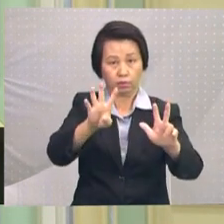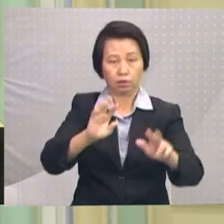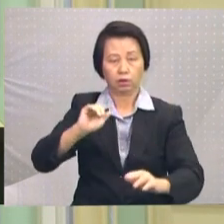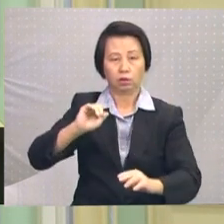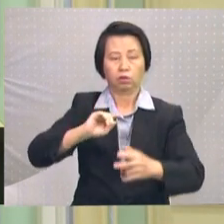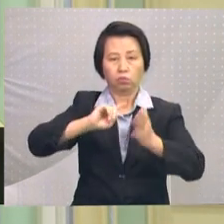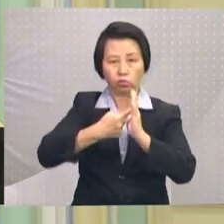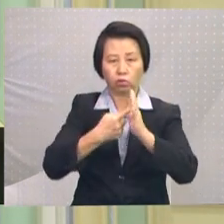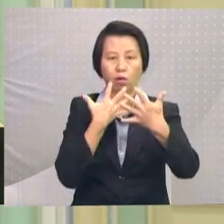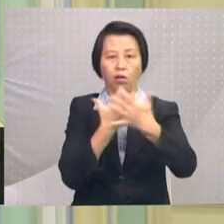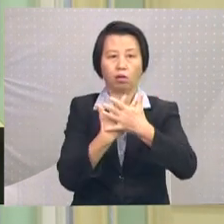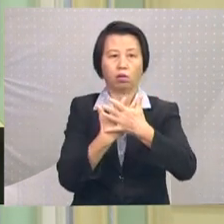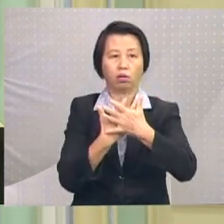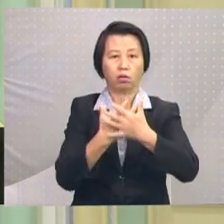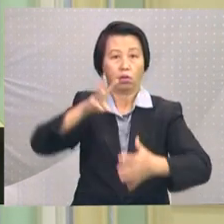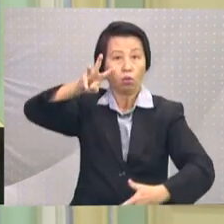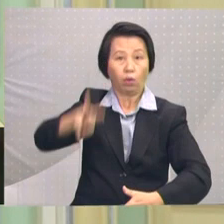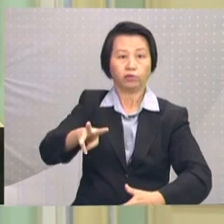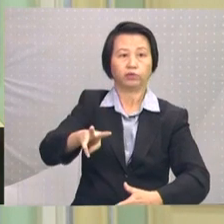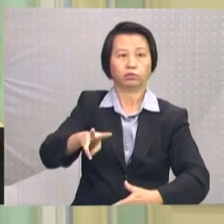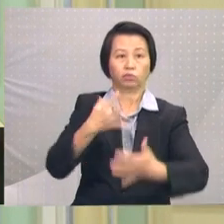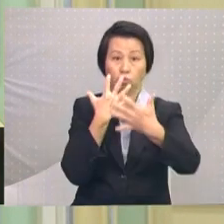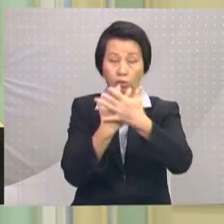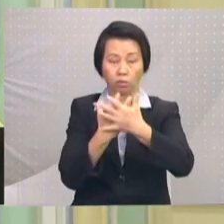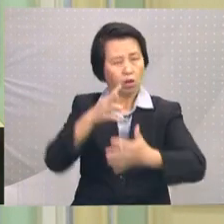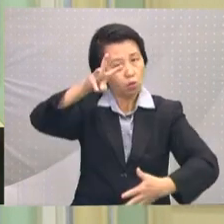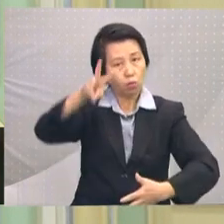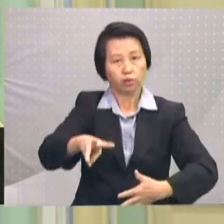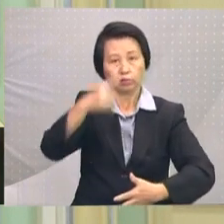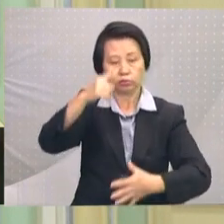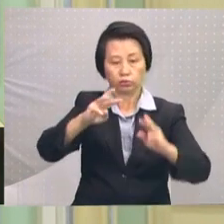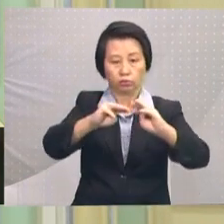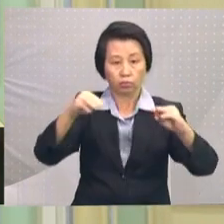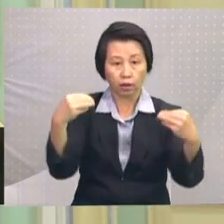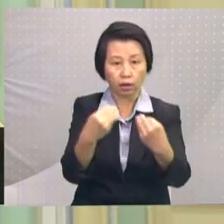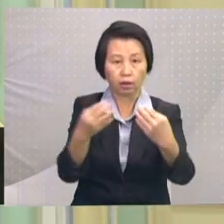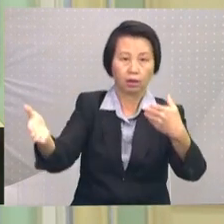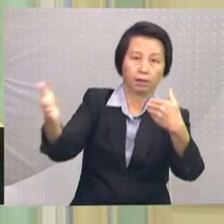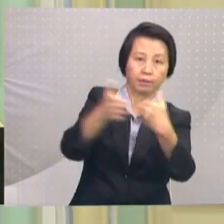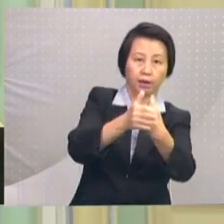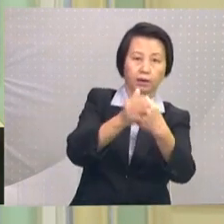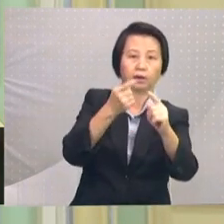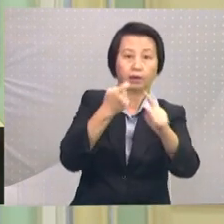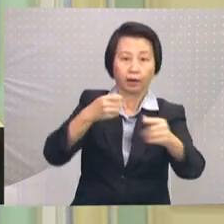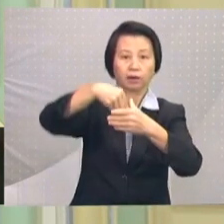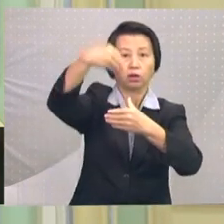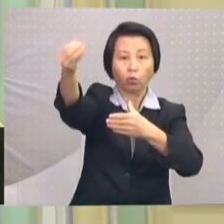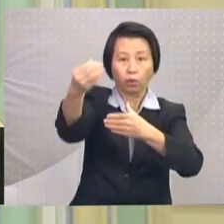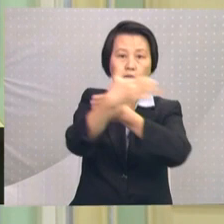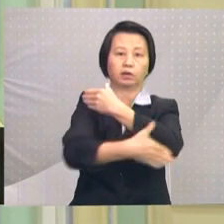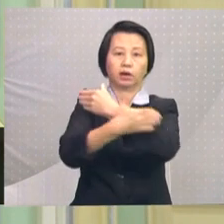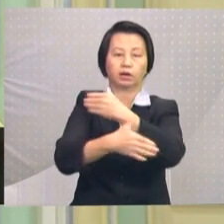korentin Kompas three kepada masyarakat kita yang pulang daripada luar negara